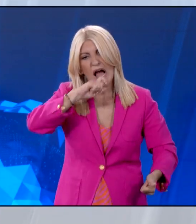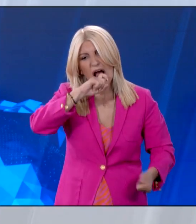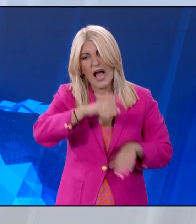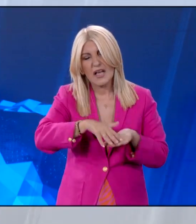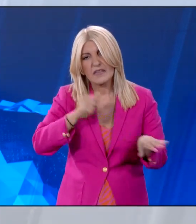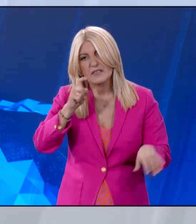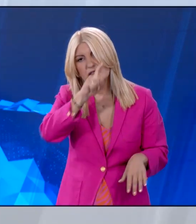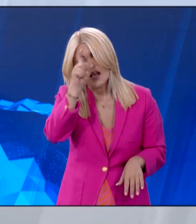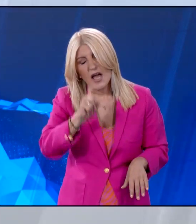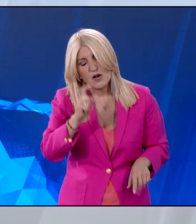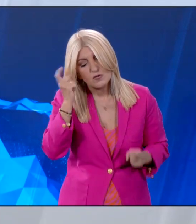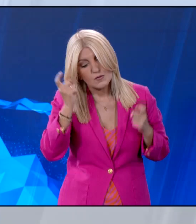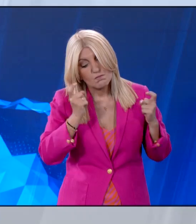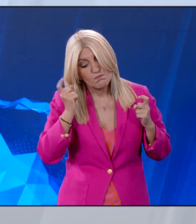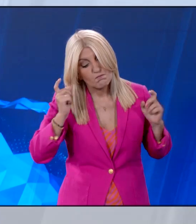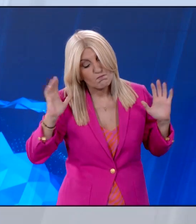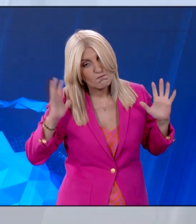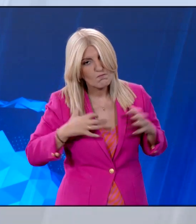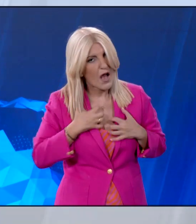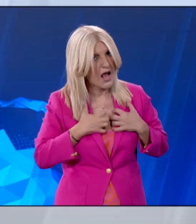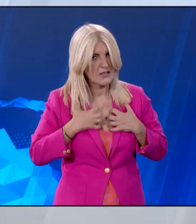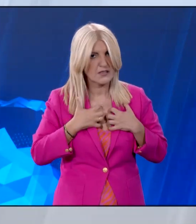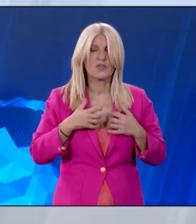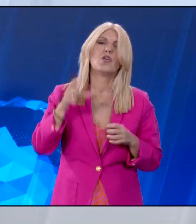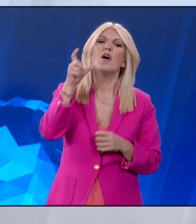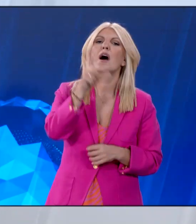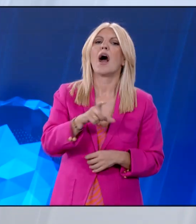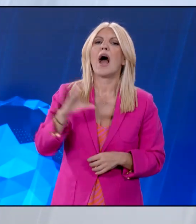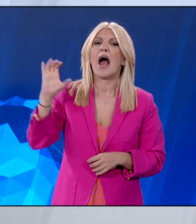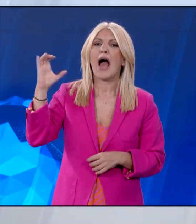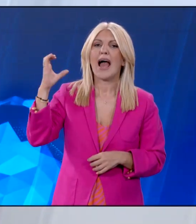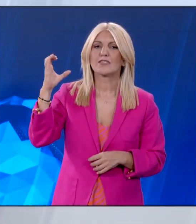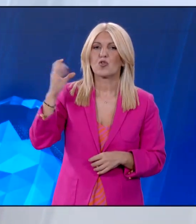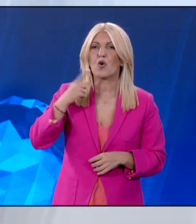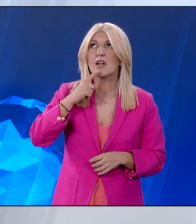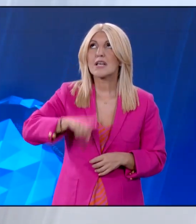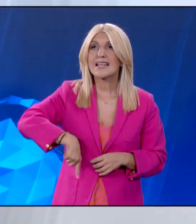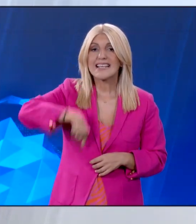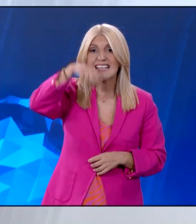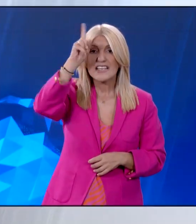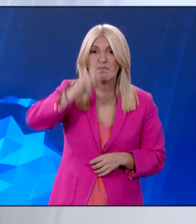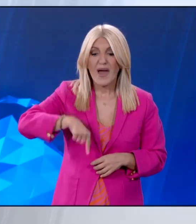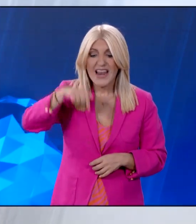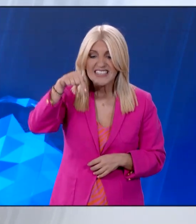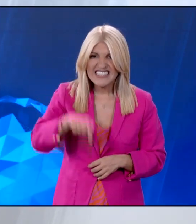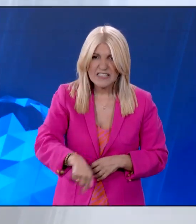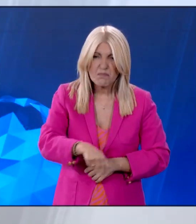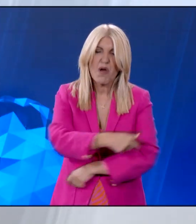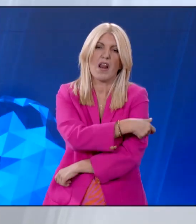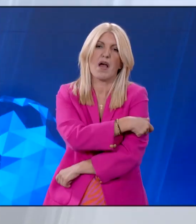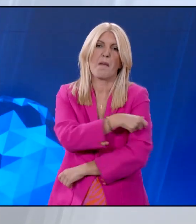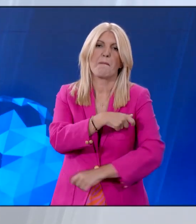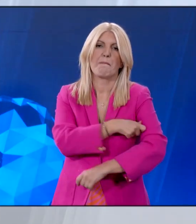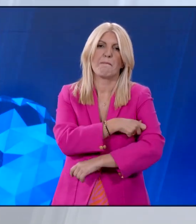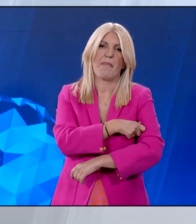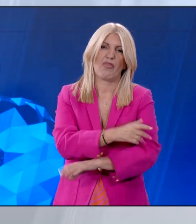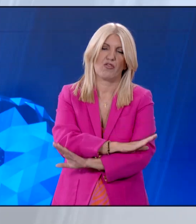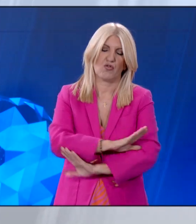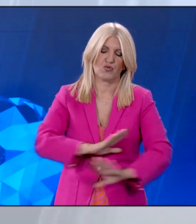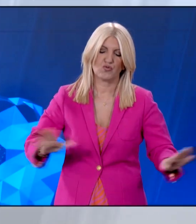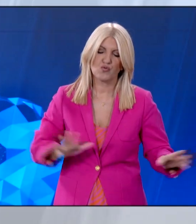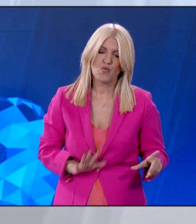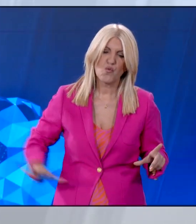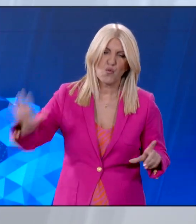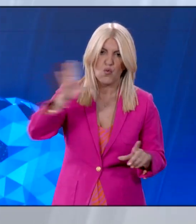today. Ο πρόεδρος της Τουρκίας, Ταγίπ Ερντογάν, κήρυξε ημέρα εθνικού πένθους για τον θάνατο του Χανίγια. Η χώρα μπλόκαρε την πρόσβαση